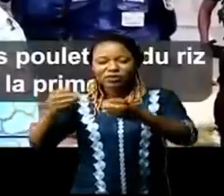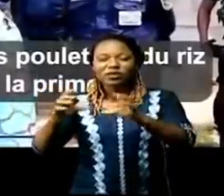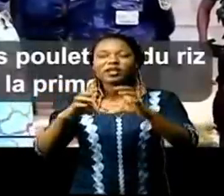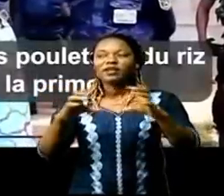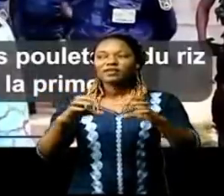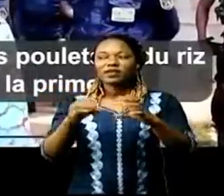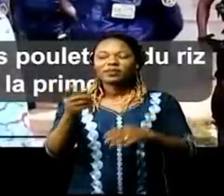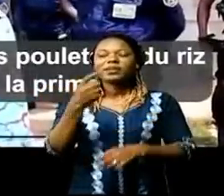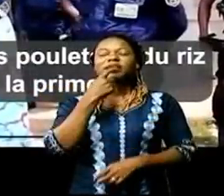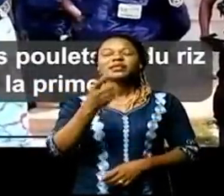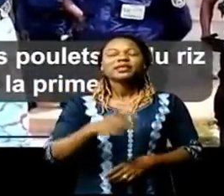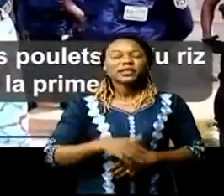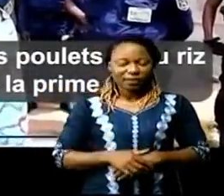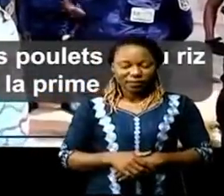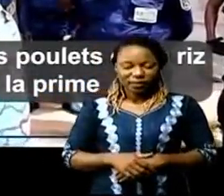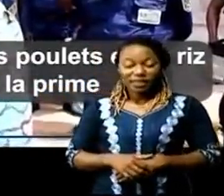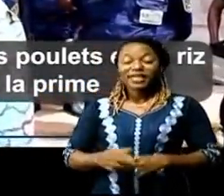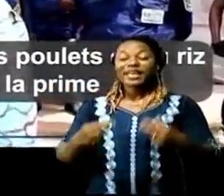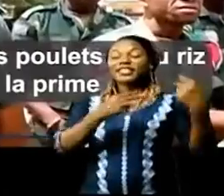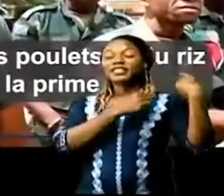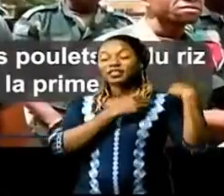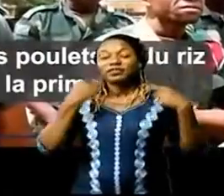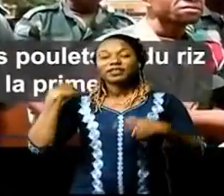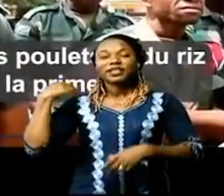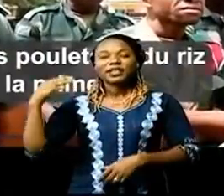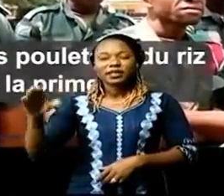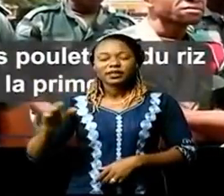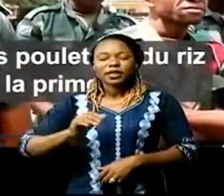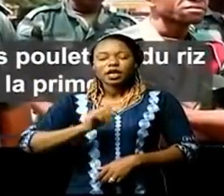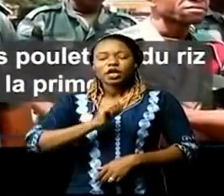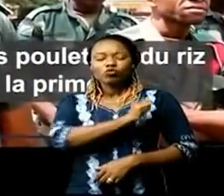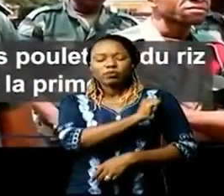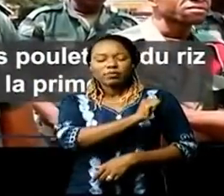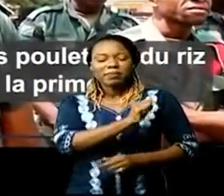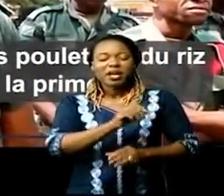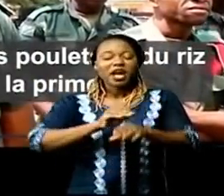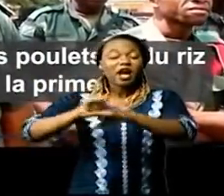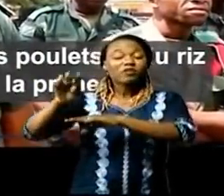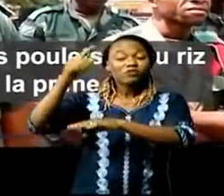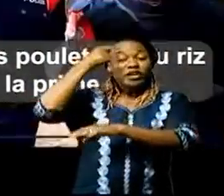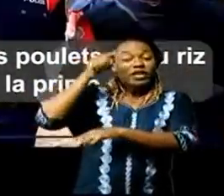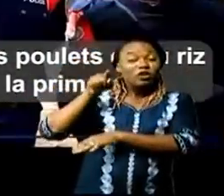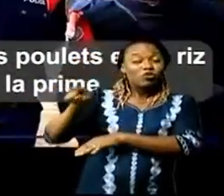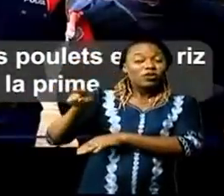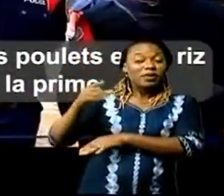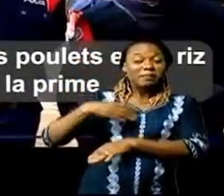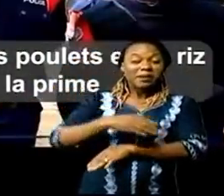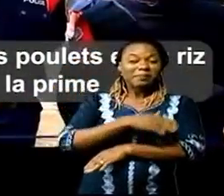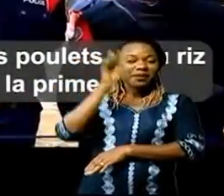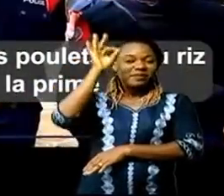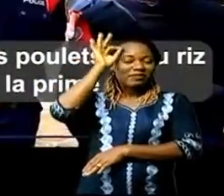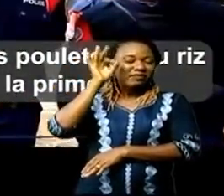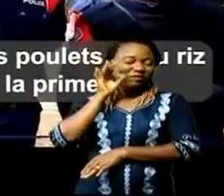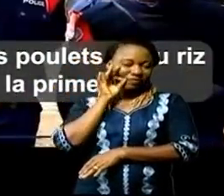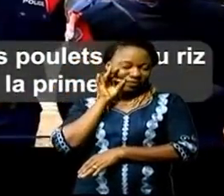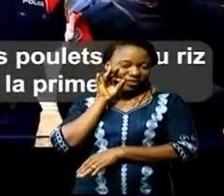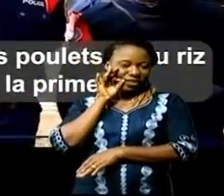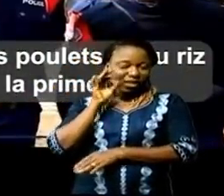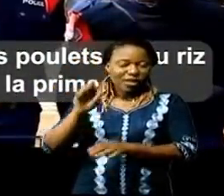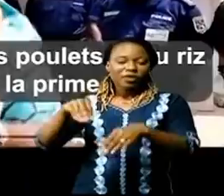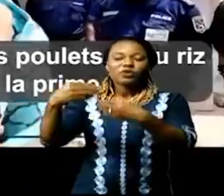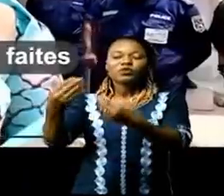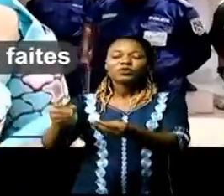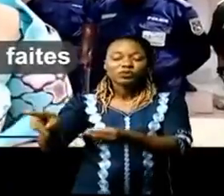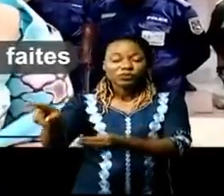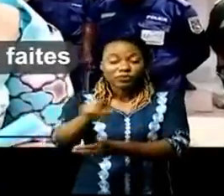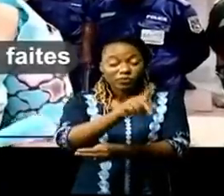Kouba Aïnti, chef de l'État, Alimitumia, Moutiele, Nakuku. Il y a province ni